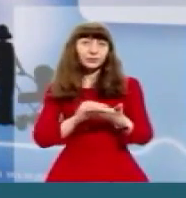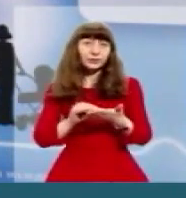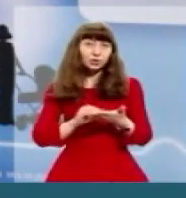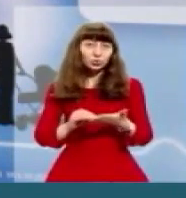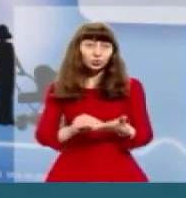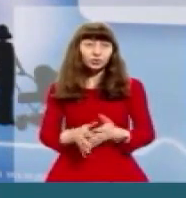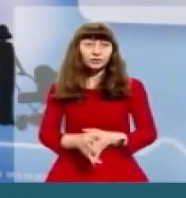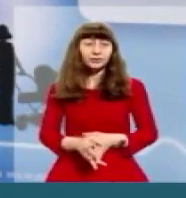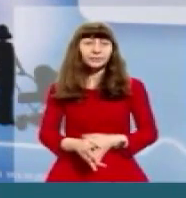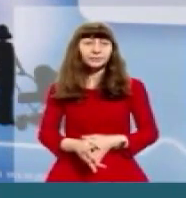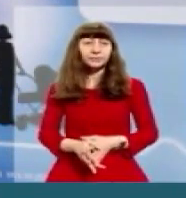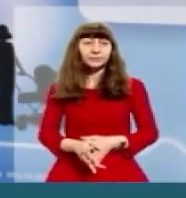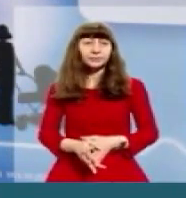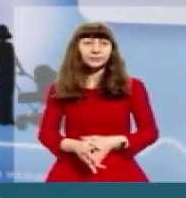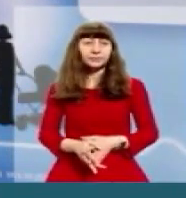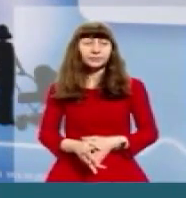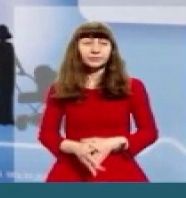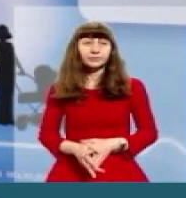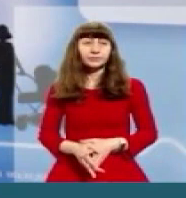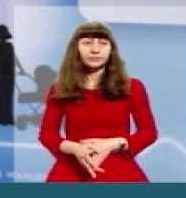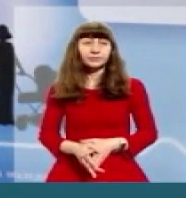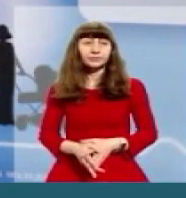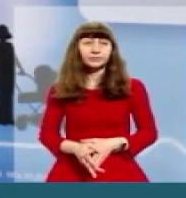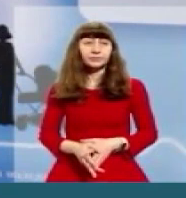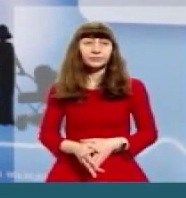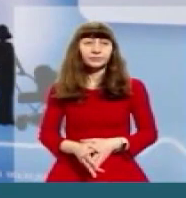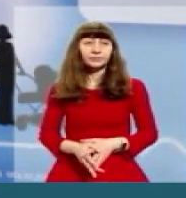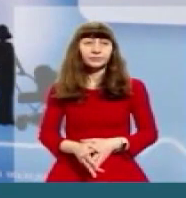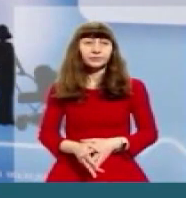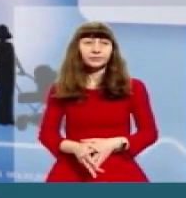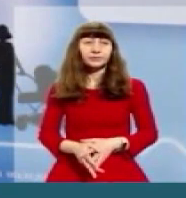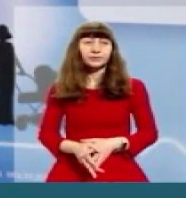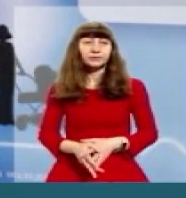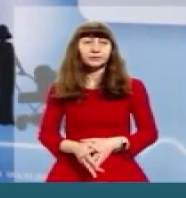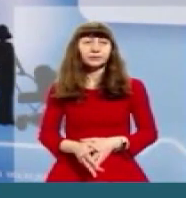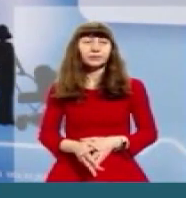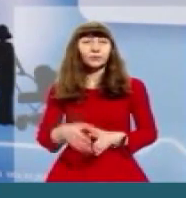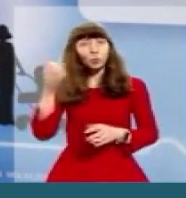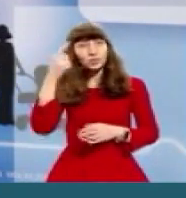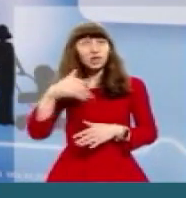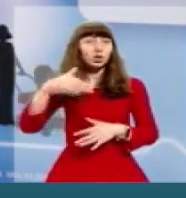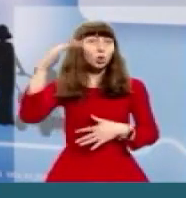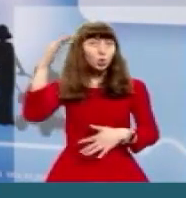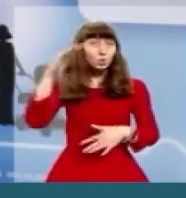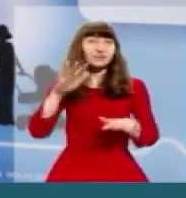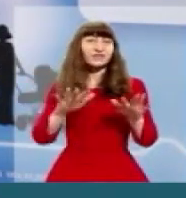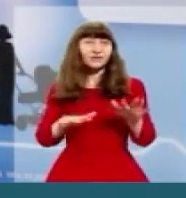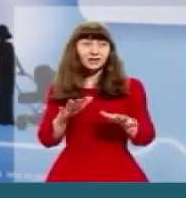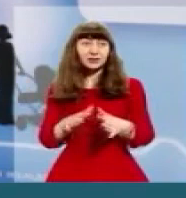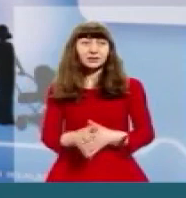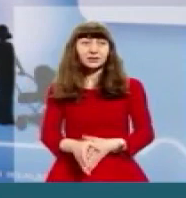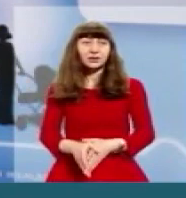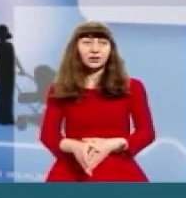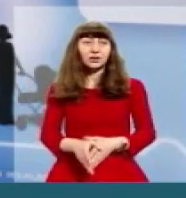антропометрические данные, то есть взвешивает пациента, определяет рост, вес, индекс